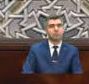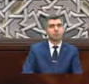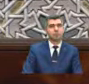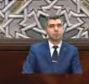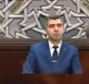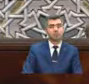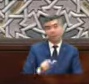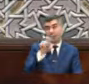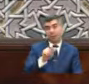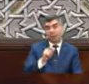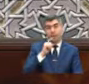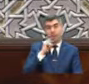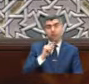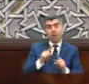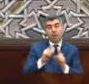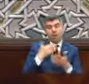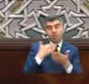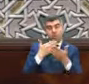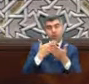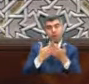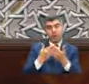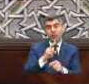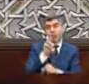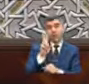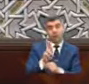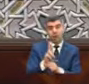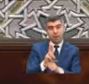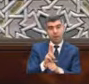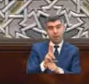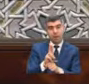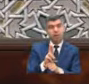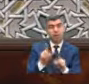السيد النائب، انا بغيت نشكرك. هذا السؤال تيتعلق بسيدي إفني ياك؟